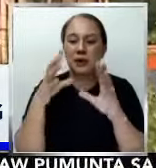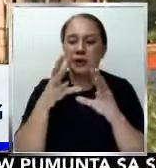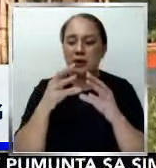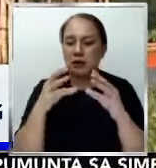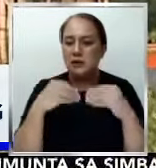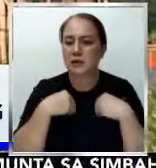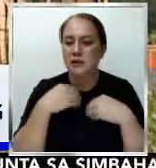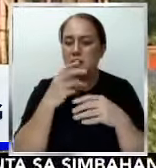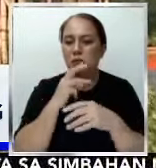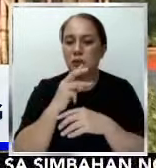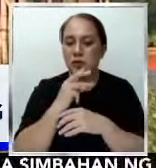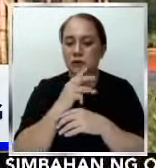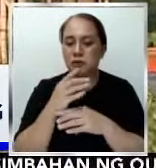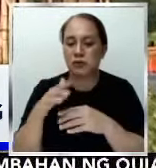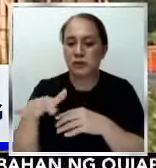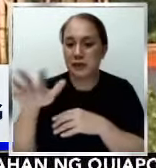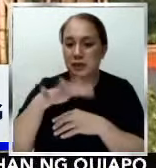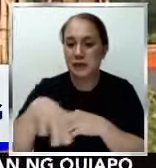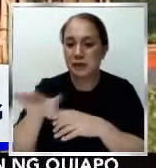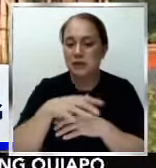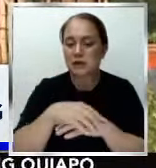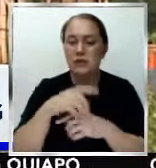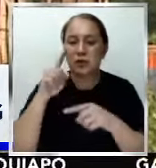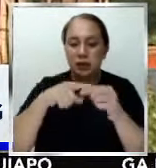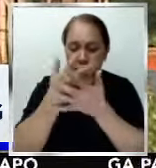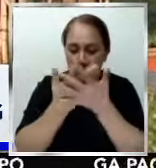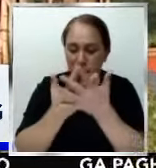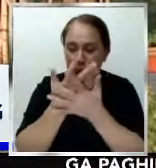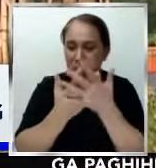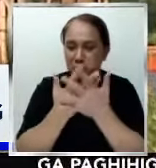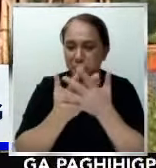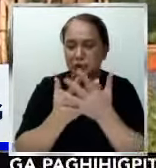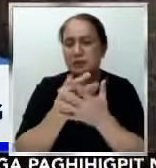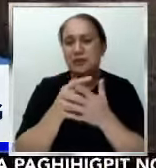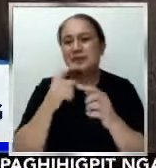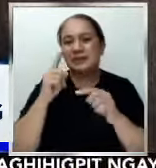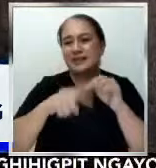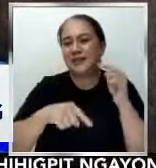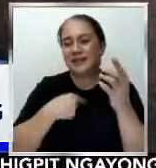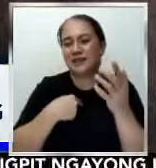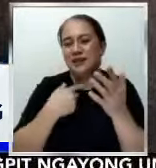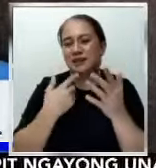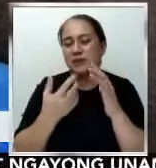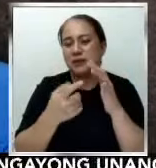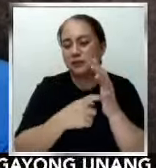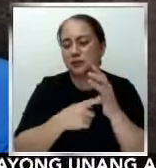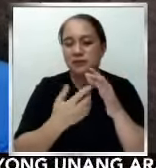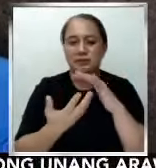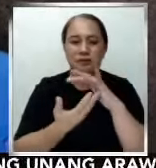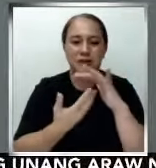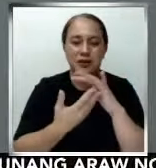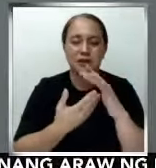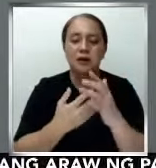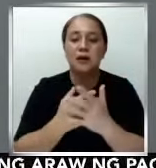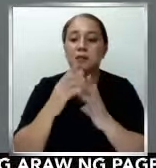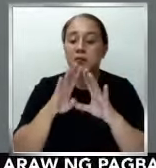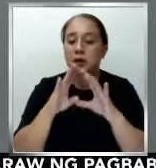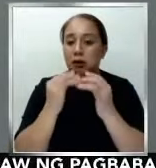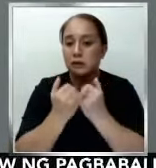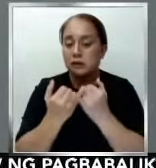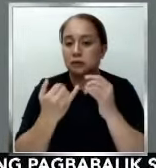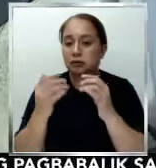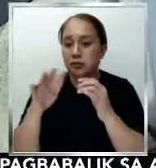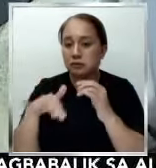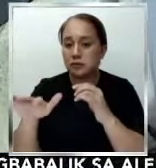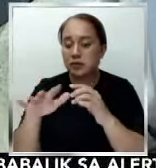kasi makaya ng filtration plant ng Maynilad ang demand ng mga customers dito. Ilang barangay din sa Manila Water Franchise Area sa